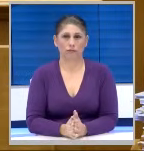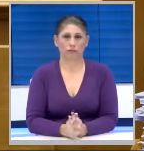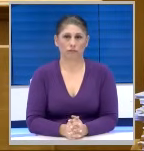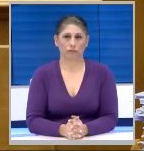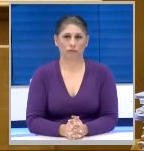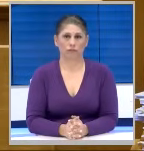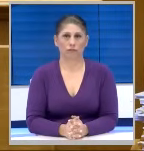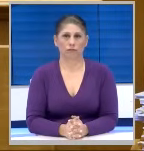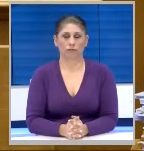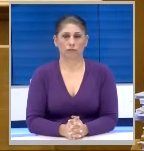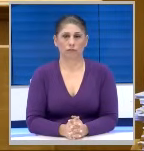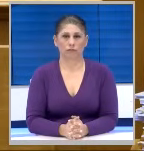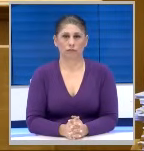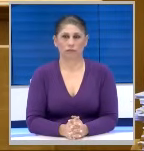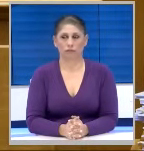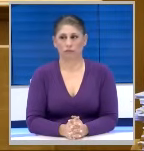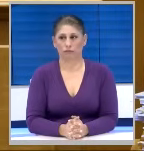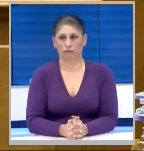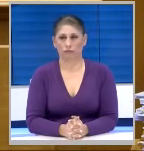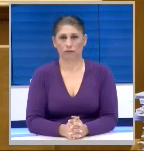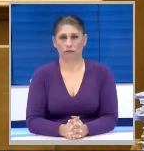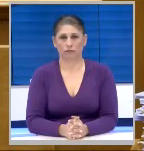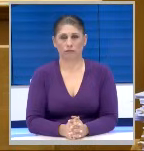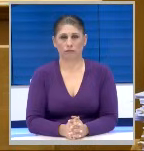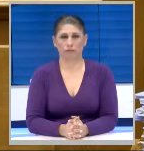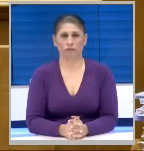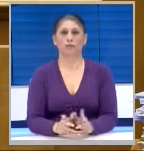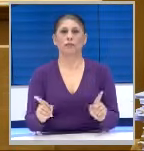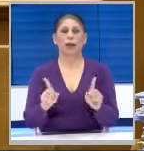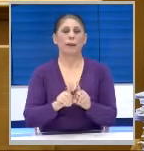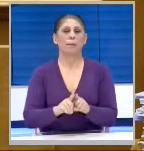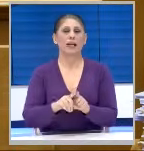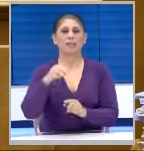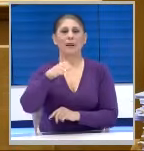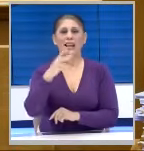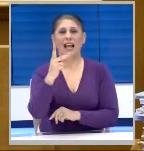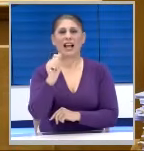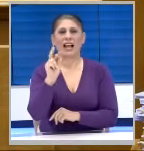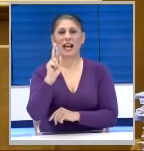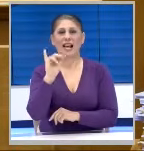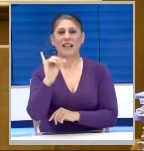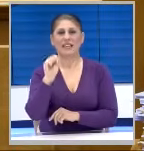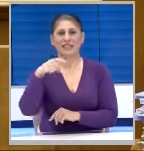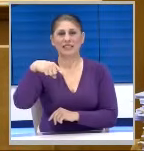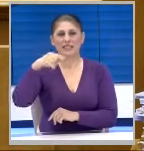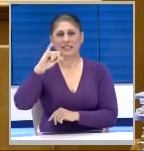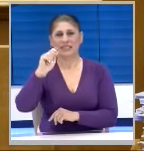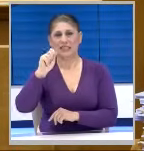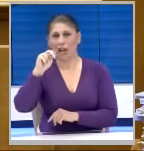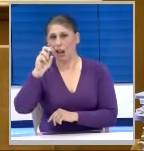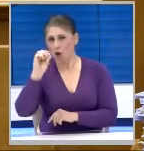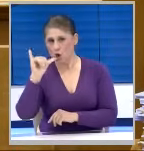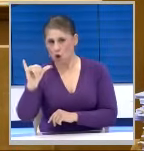2023 βρέθηκα μαζί με την μαρία καρυστιανού και με την